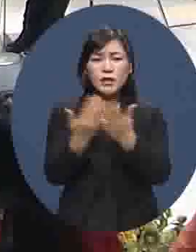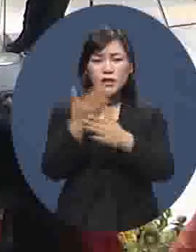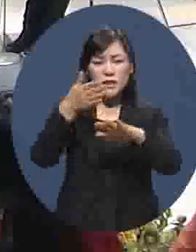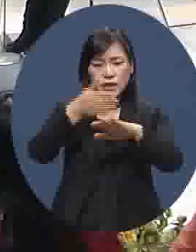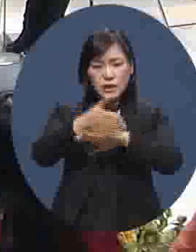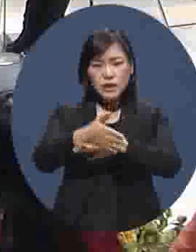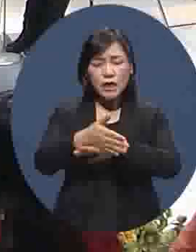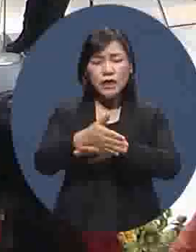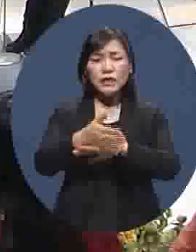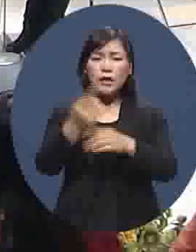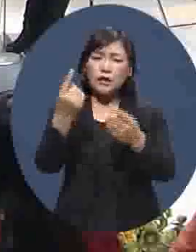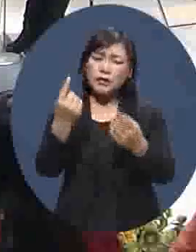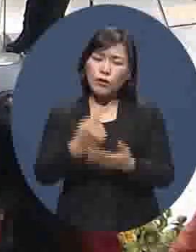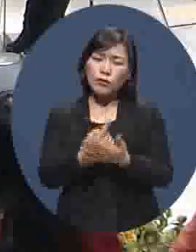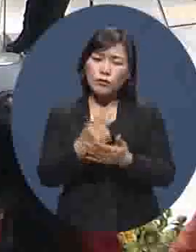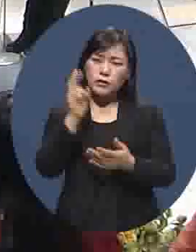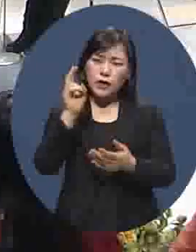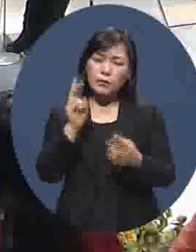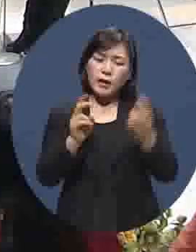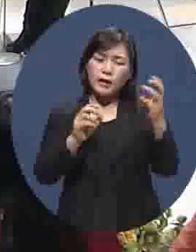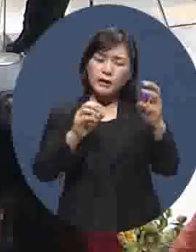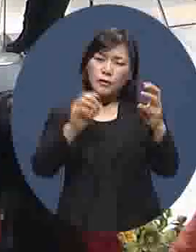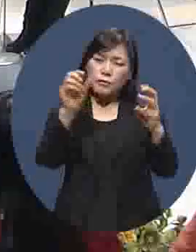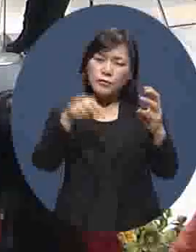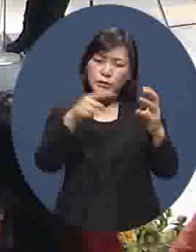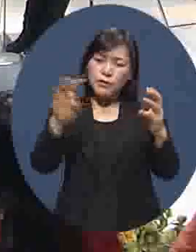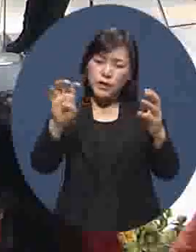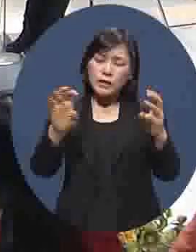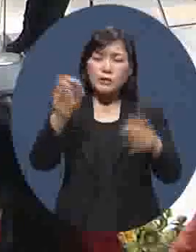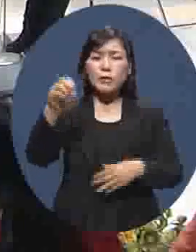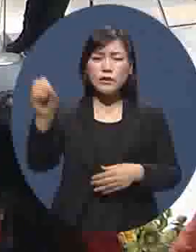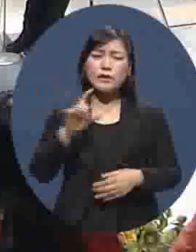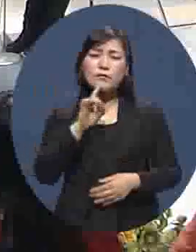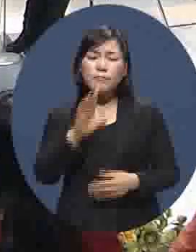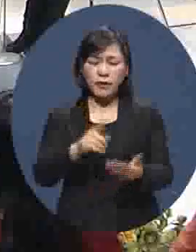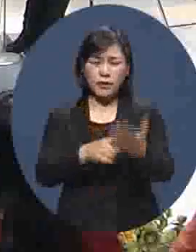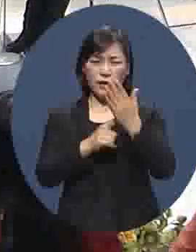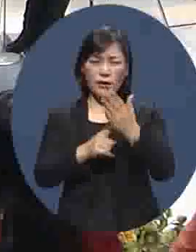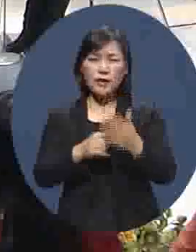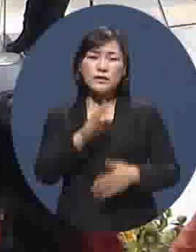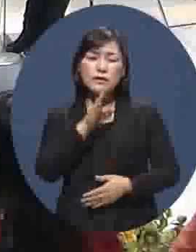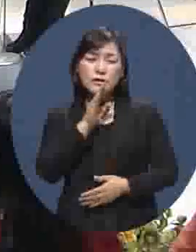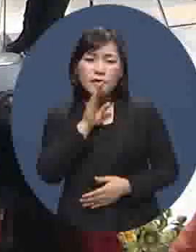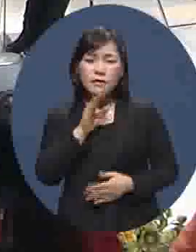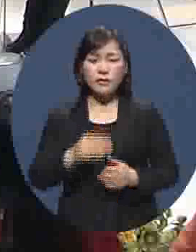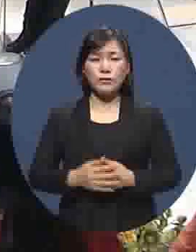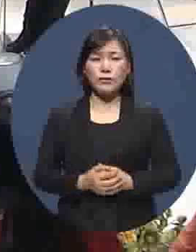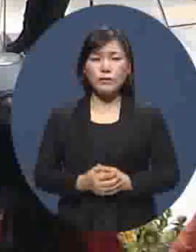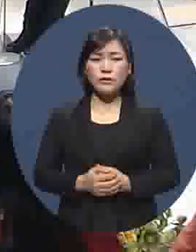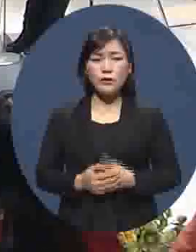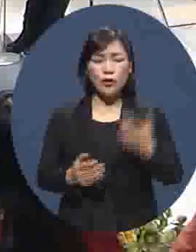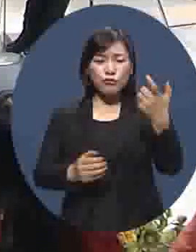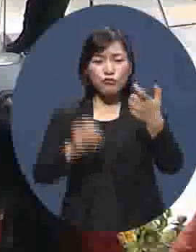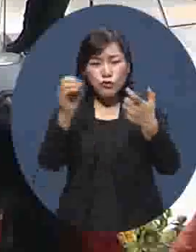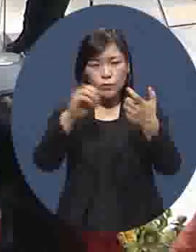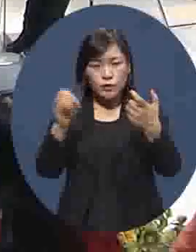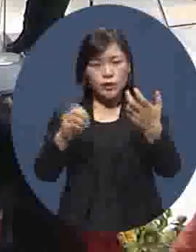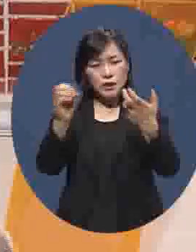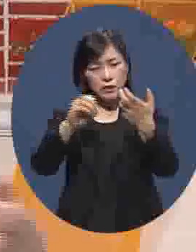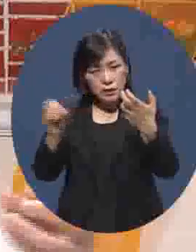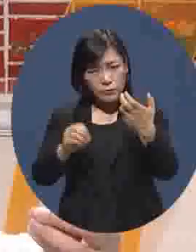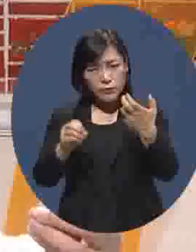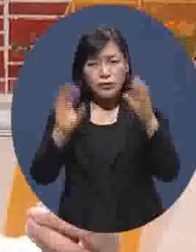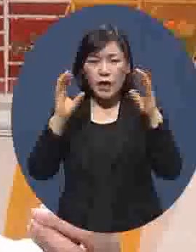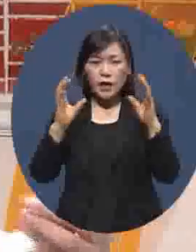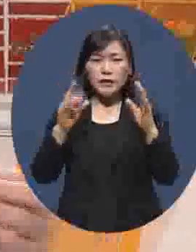나오는 경우는 전체의 한 30%에서 40%밖에 되지 않아요. 그러니까 실질적으로 60%,